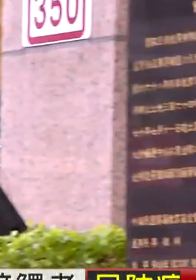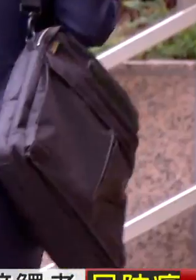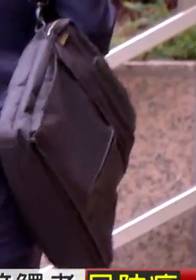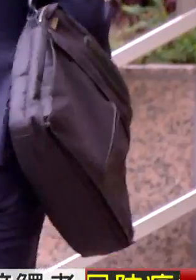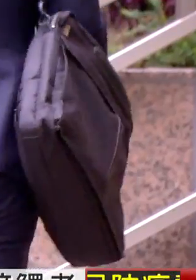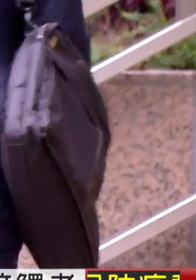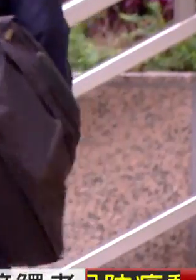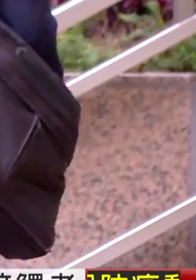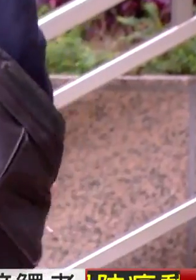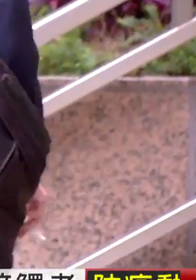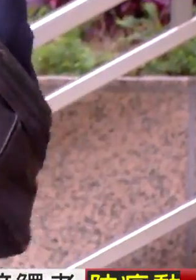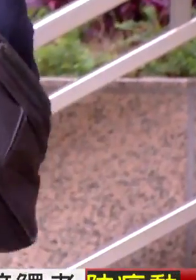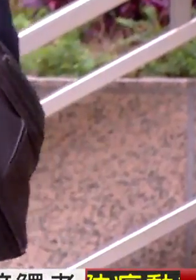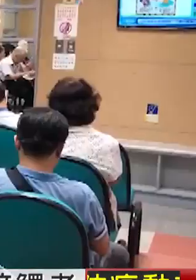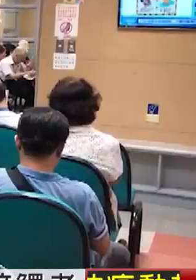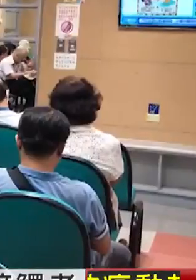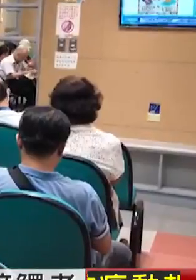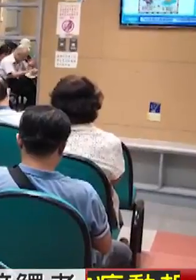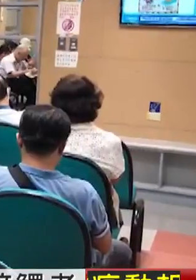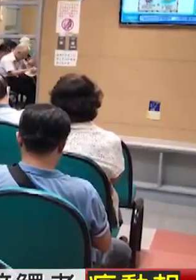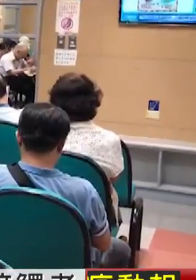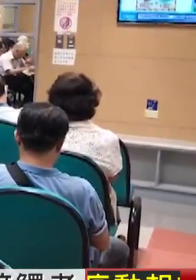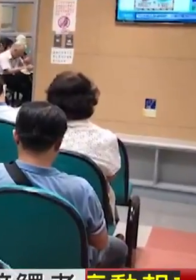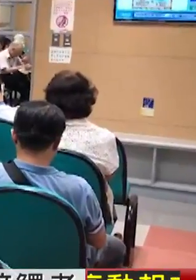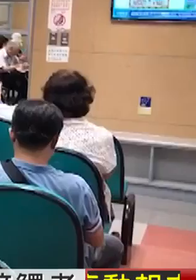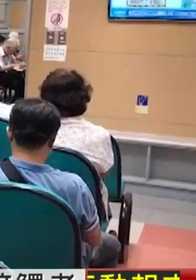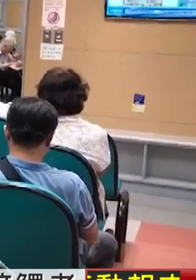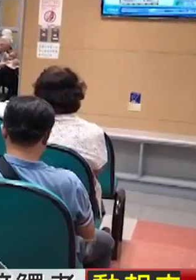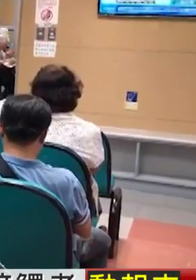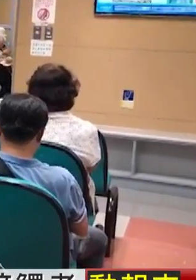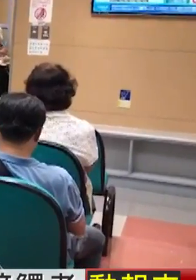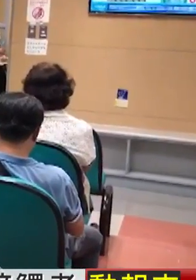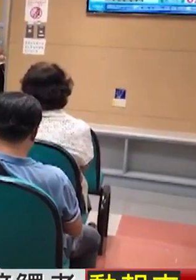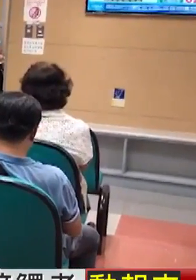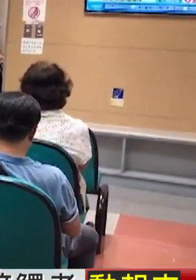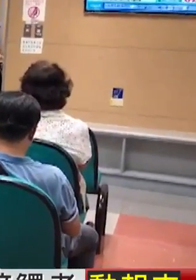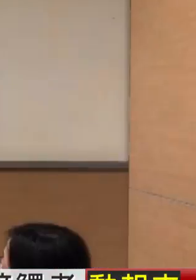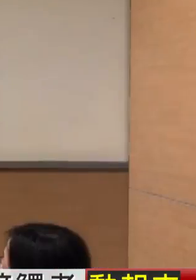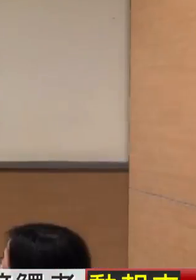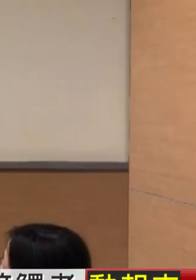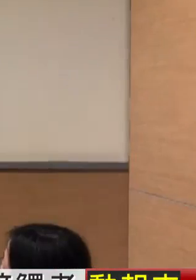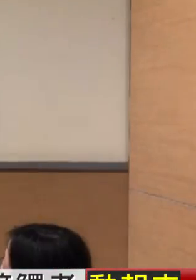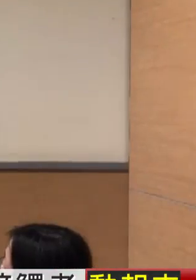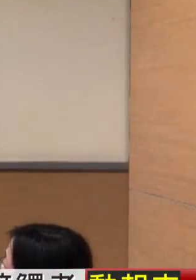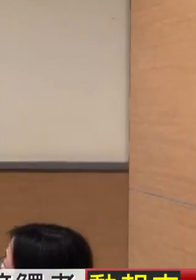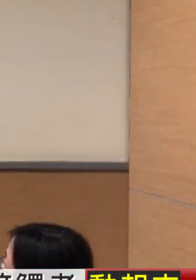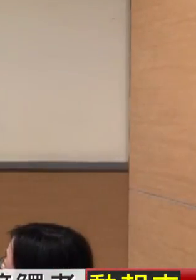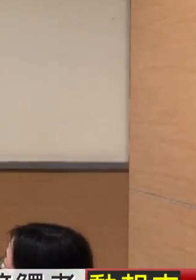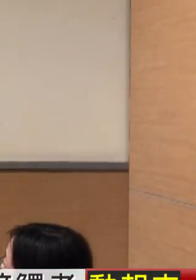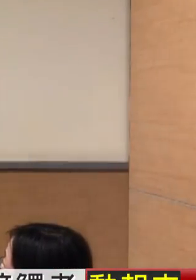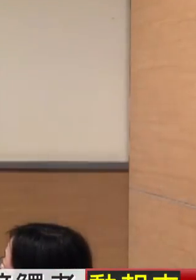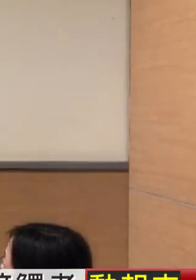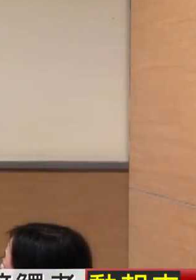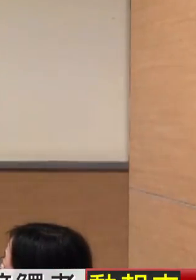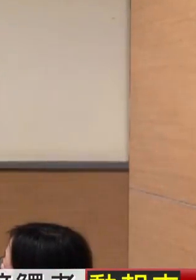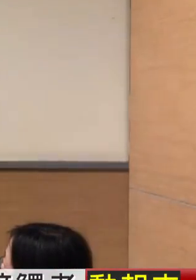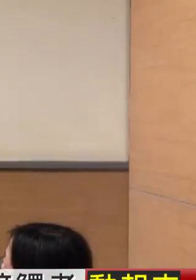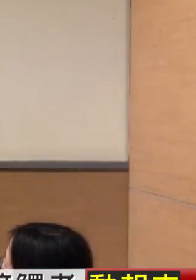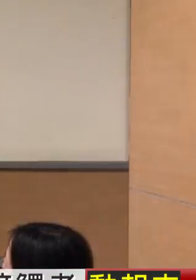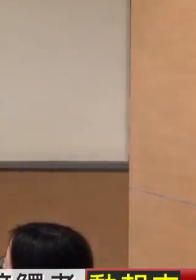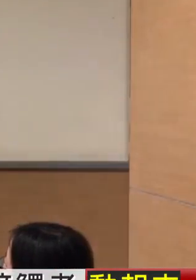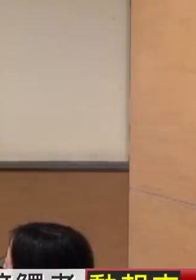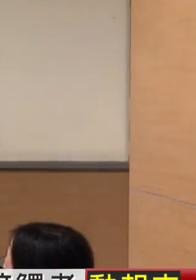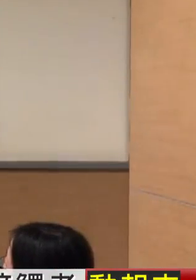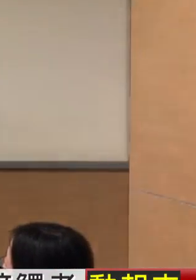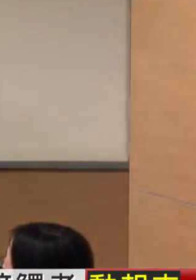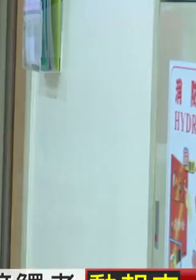步掌握21名个案同住家人跟就医接触者，将持续调查个案是否有其他高风险铺路史，来厘